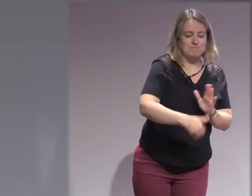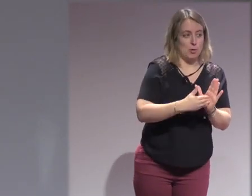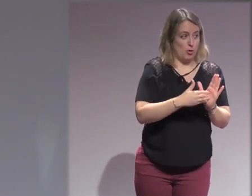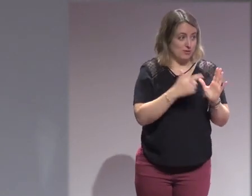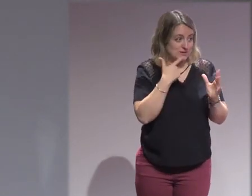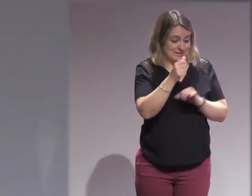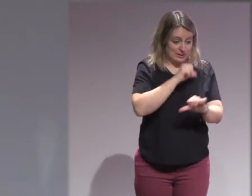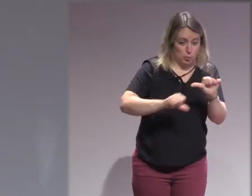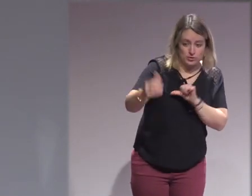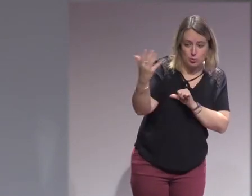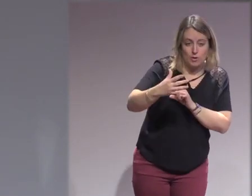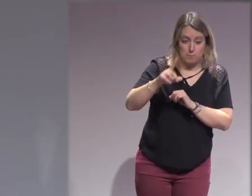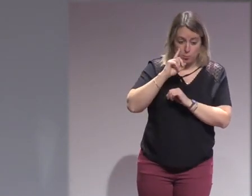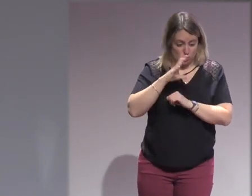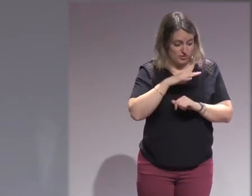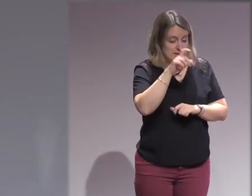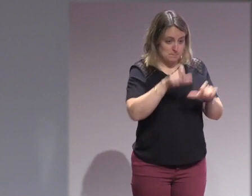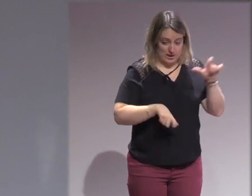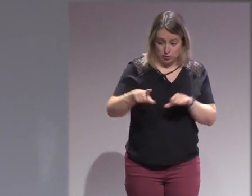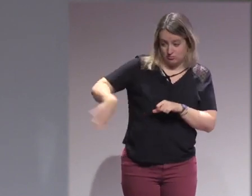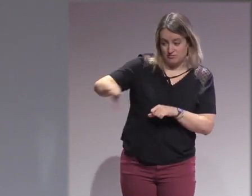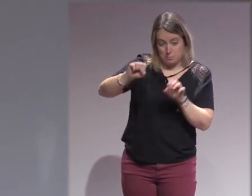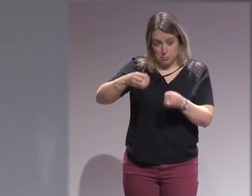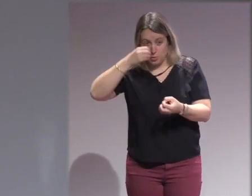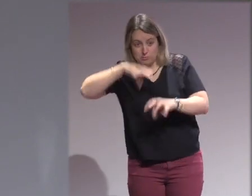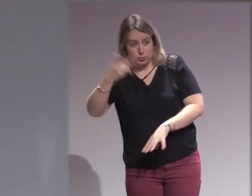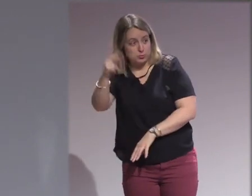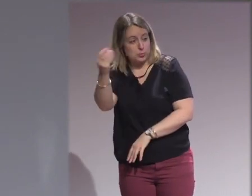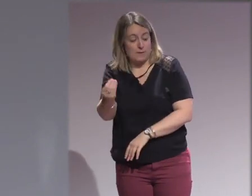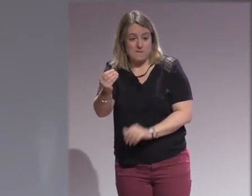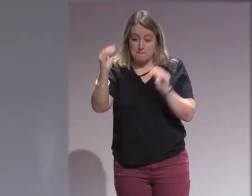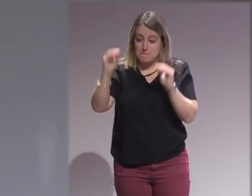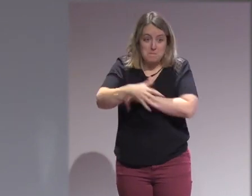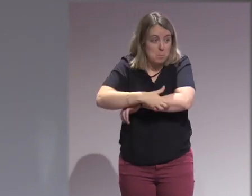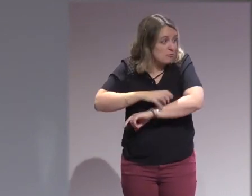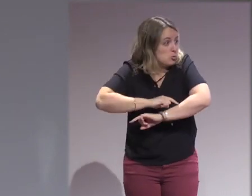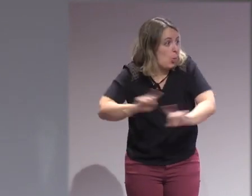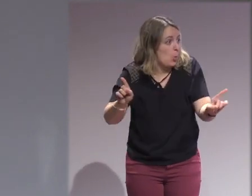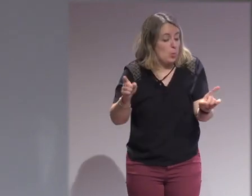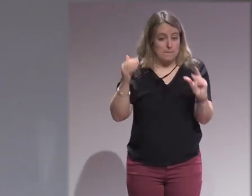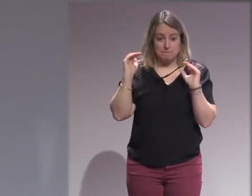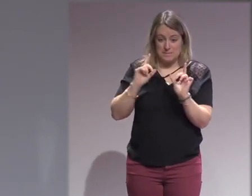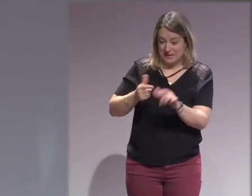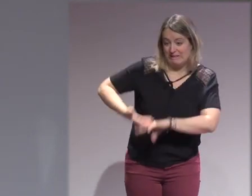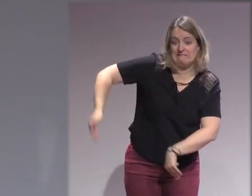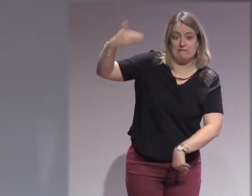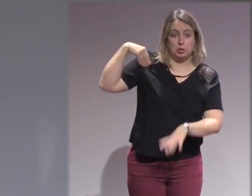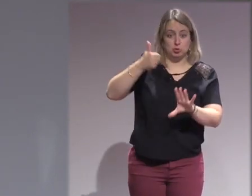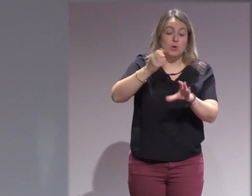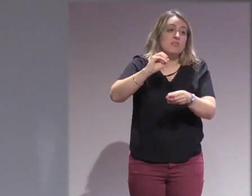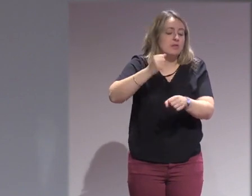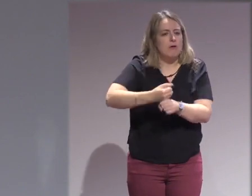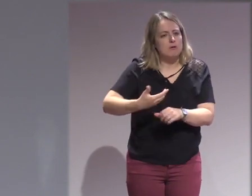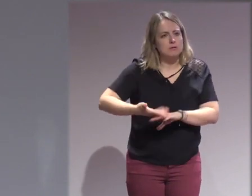qui font que certaines personnes sont amenées à se séparer de leurs enfants, même quand elles ne sont pas pauvres, même quand la guerre a eu lieu il y a 60 ans, parce que